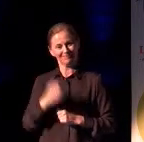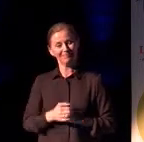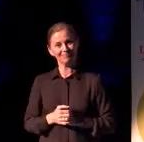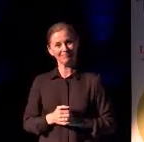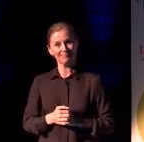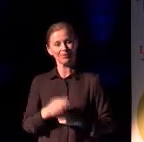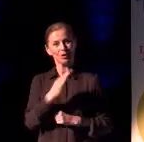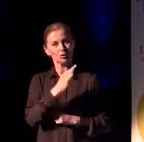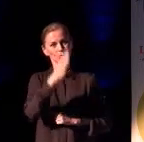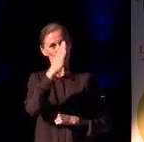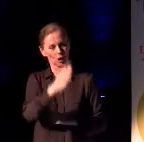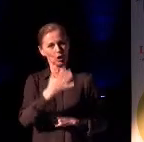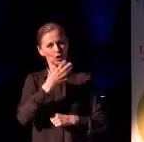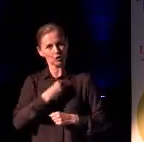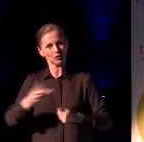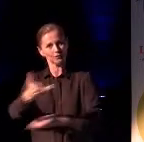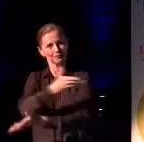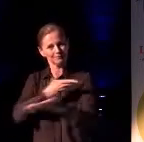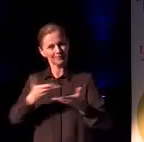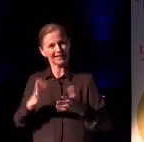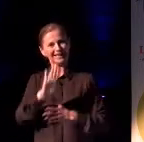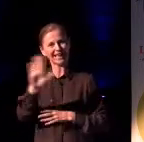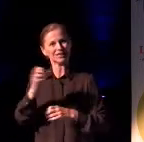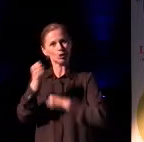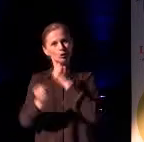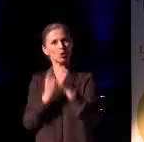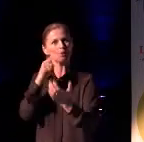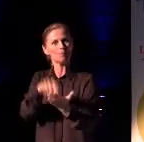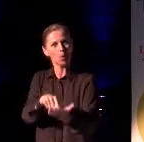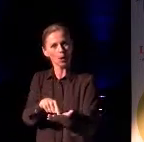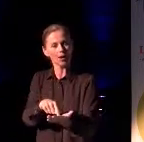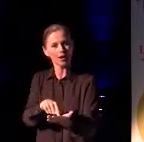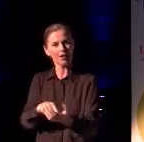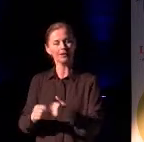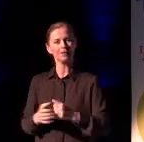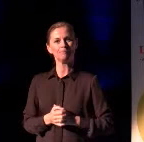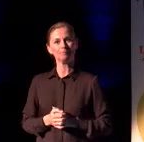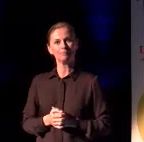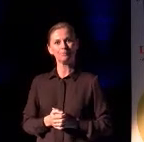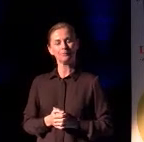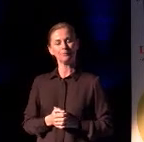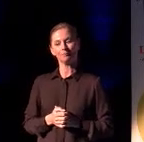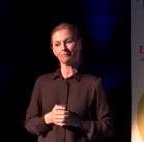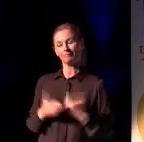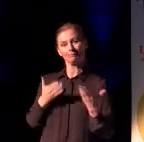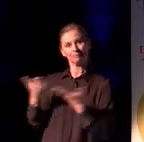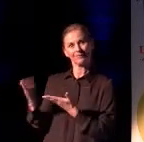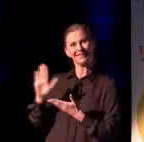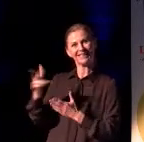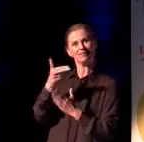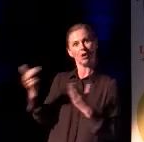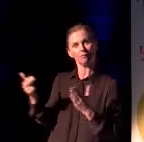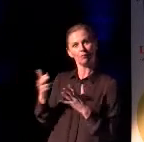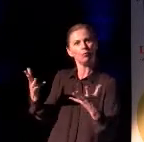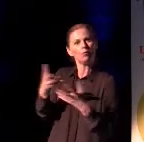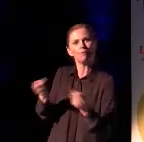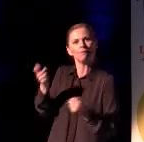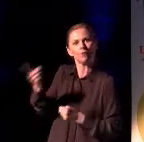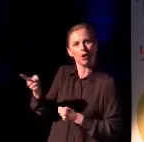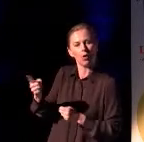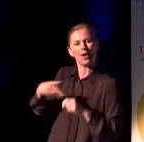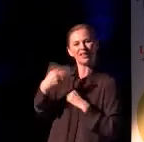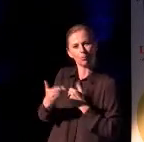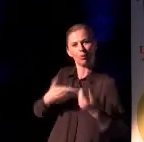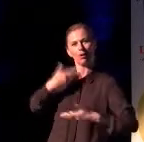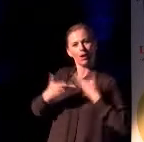Tusen takk for at dere har lyst til å dele gjøremålene deres med oss. Si navn og hvor du kommer fra først, og så